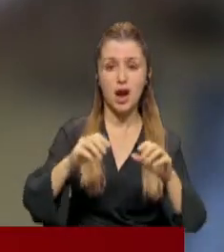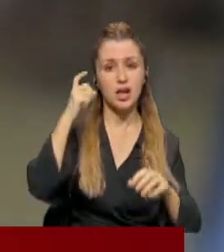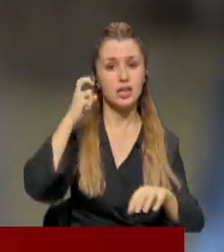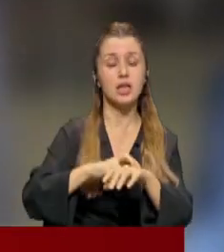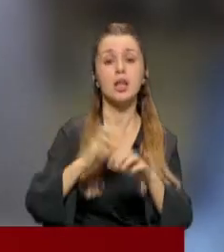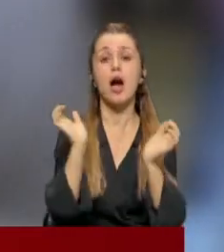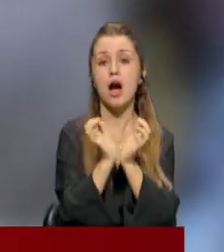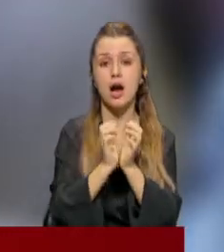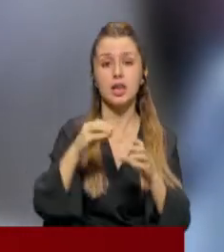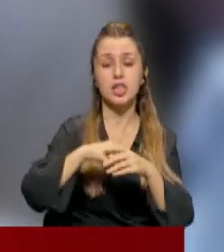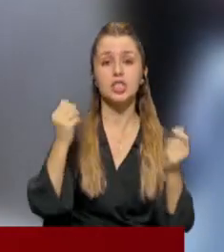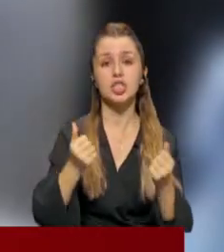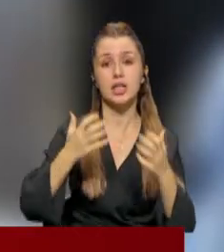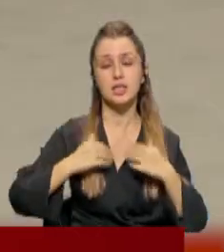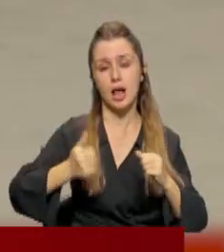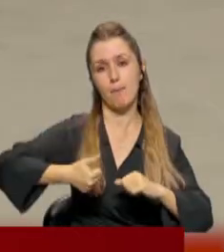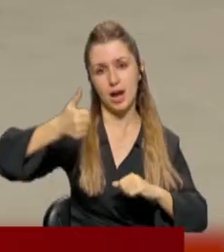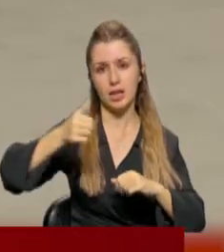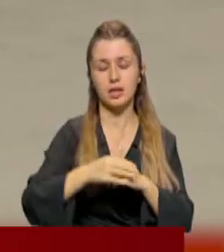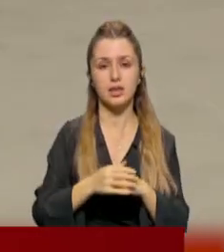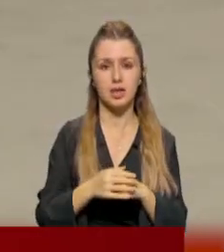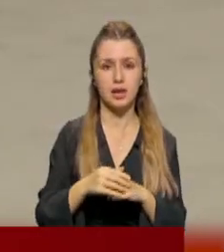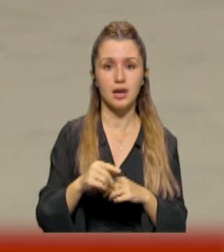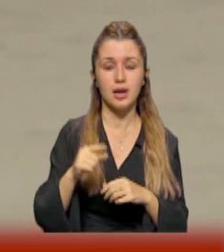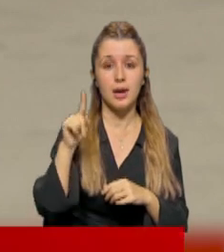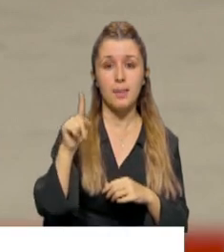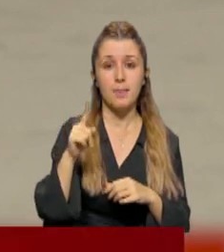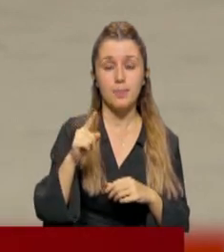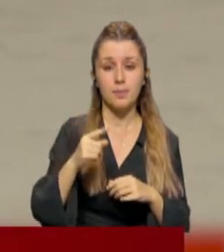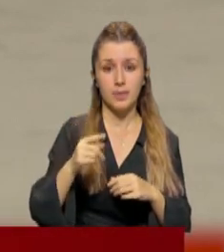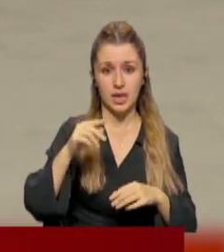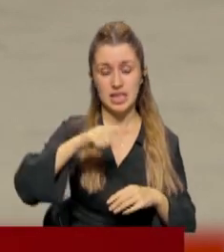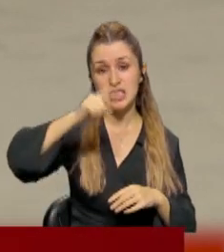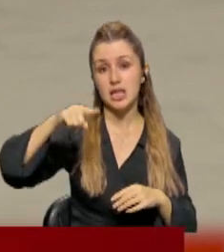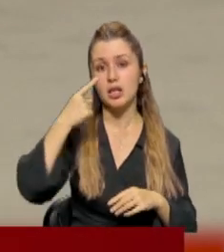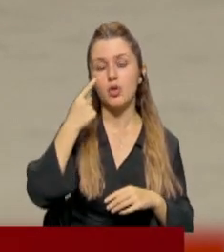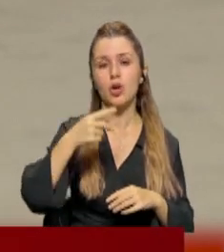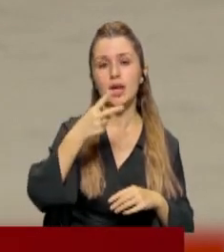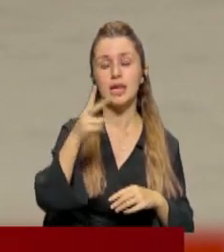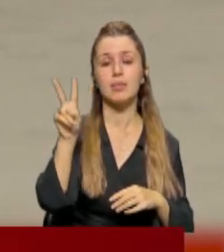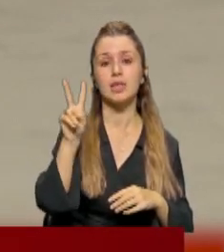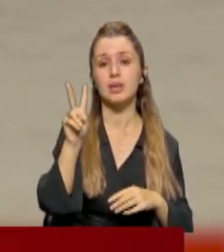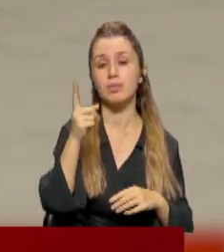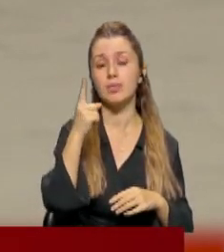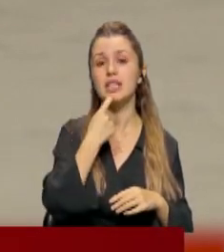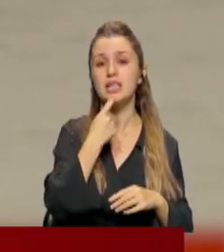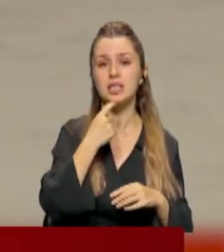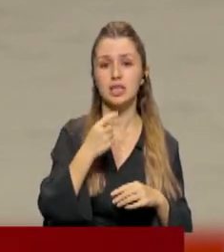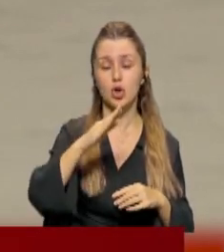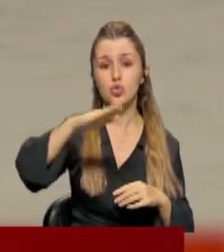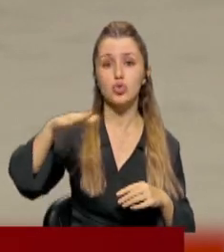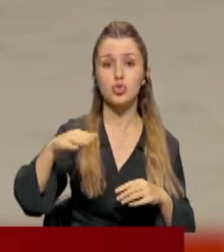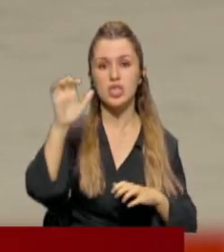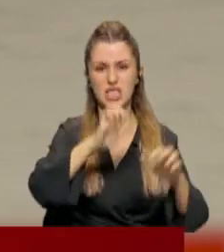aile hem de İçişleri ve Sağlık Bakanlarına. Adli sicil istatistiklerine göre 2021'de çocuğa cinsel